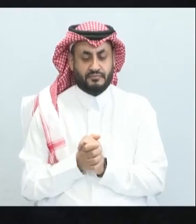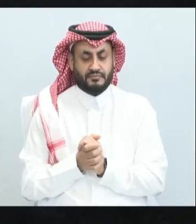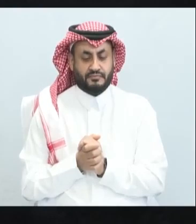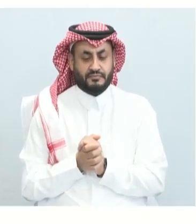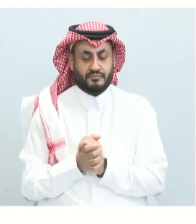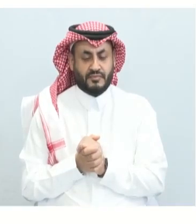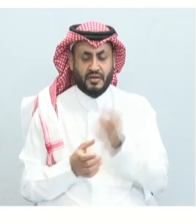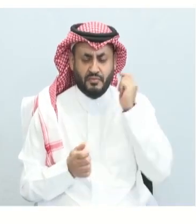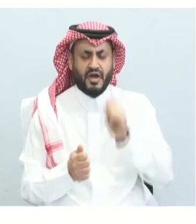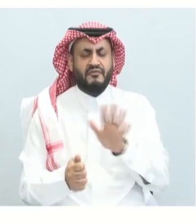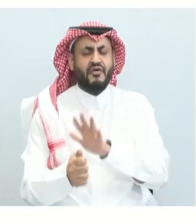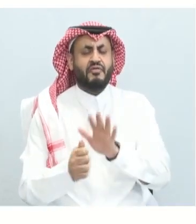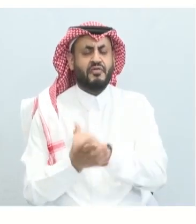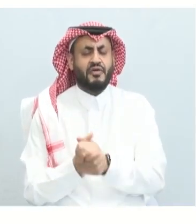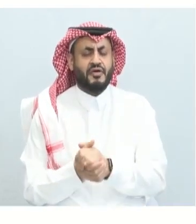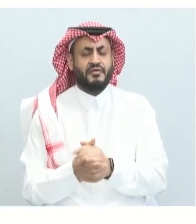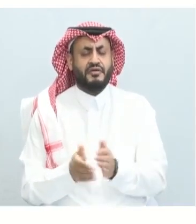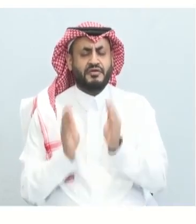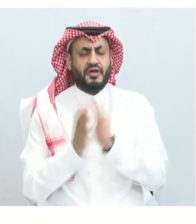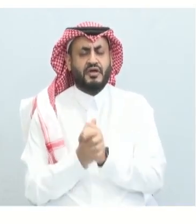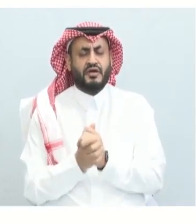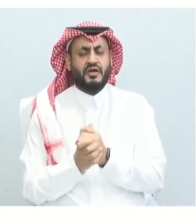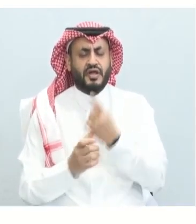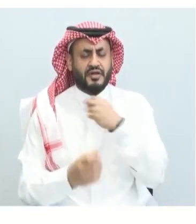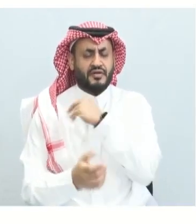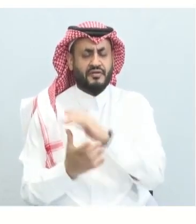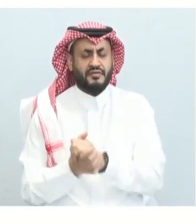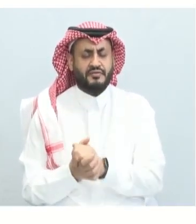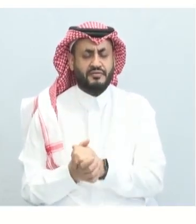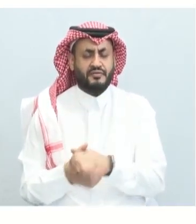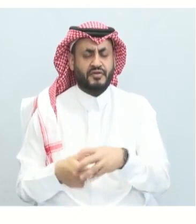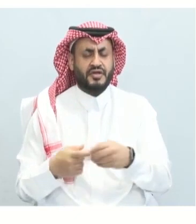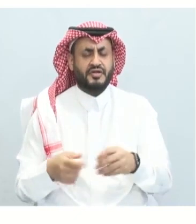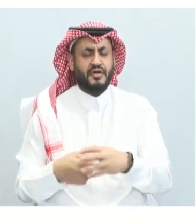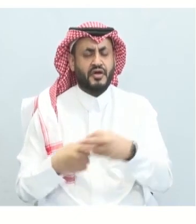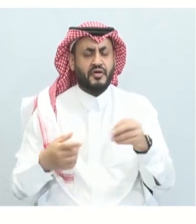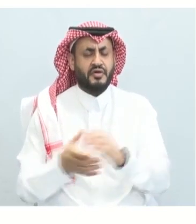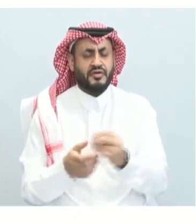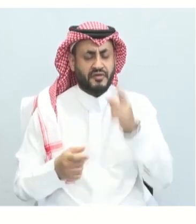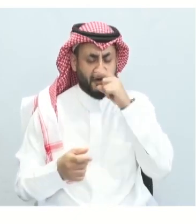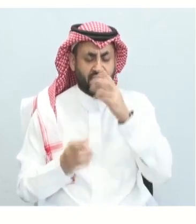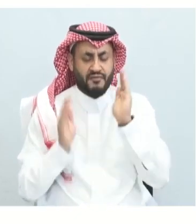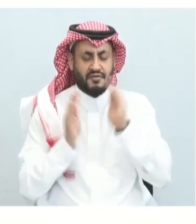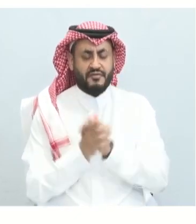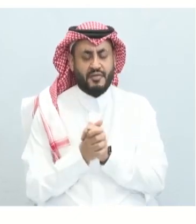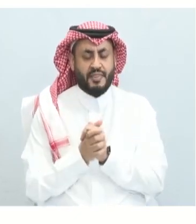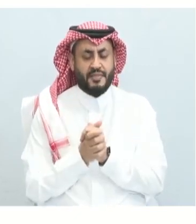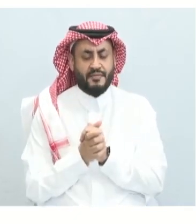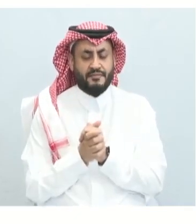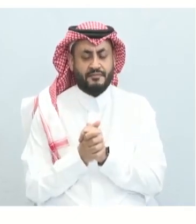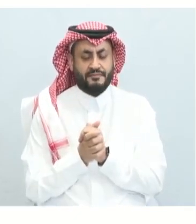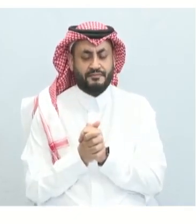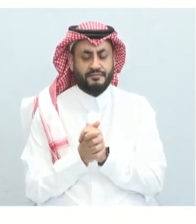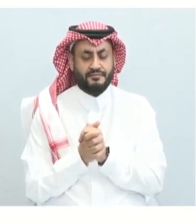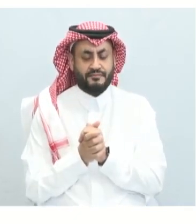الصالح معرفه اثر النوافل في جبر النقص في الفرائض احرص دائما على الوتر اقتداء بالنبي صلى الله عليه وسلم وطلبا